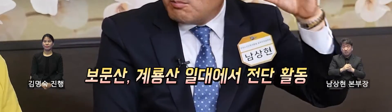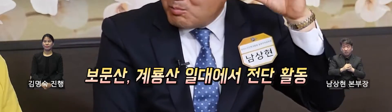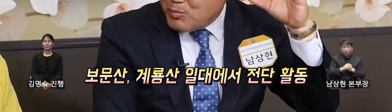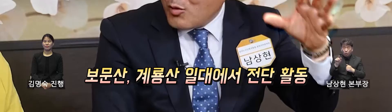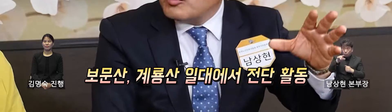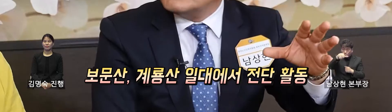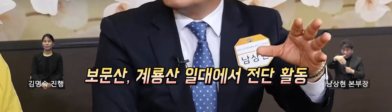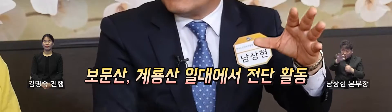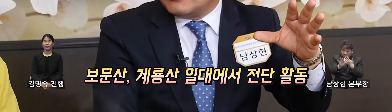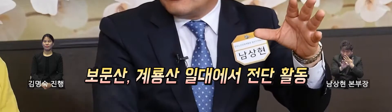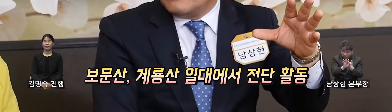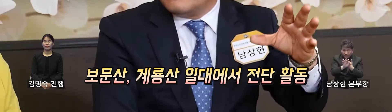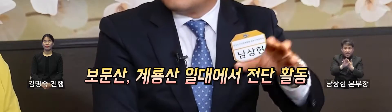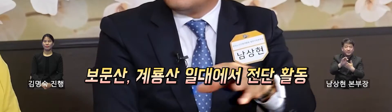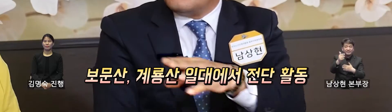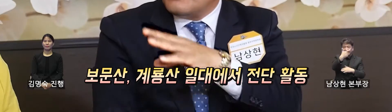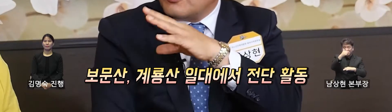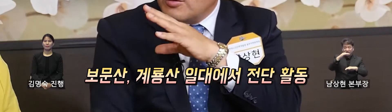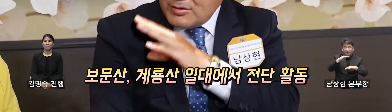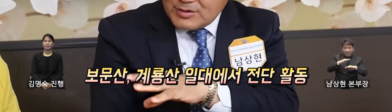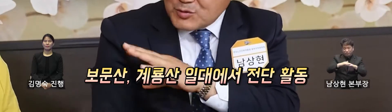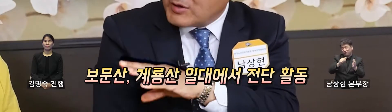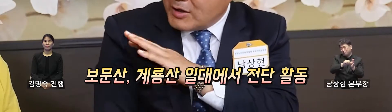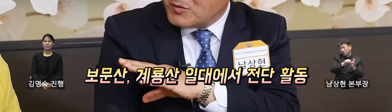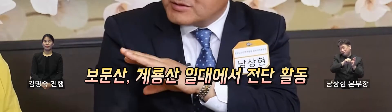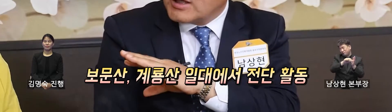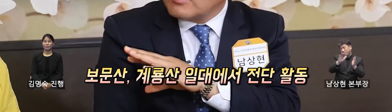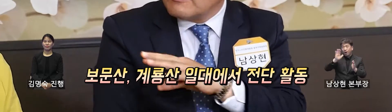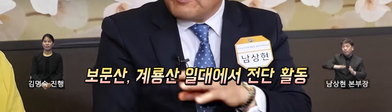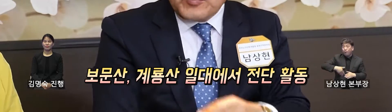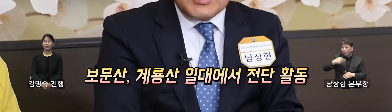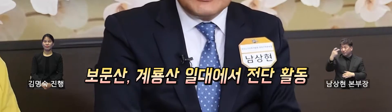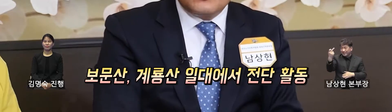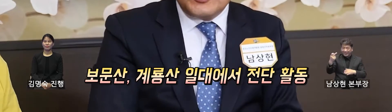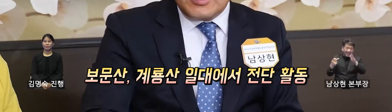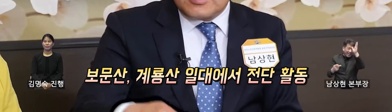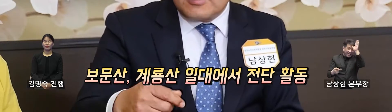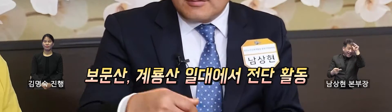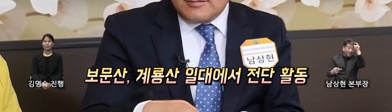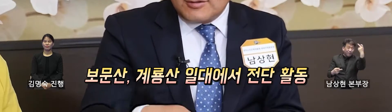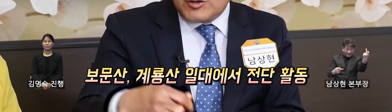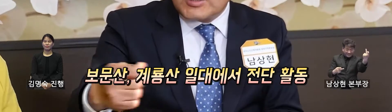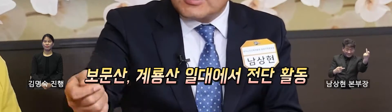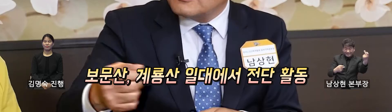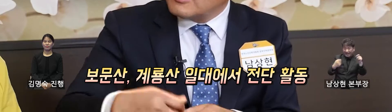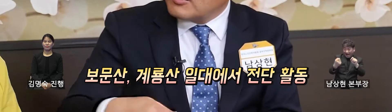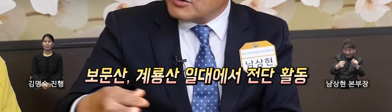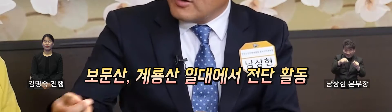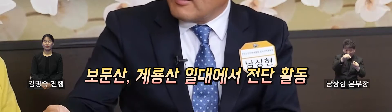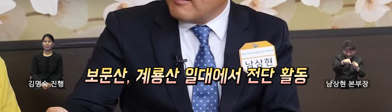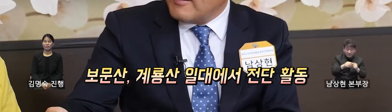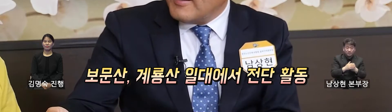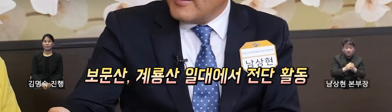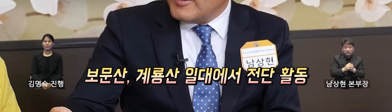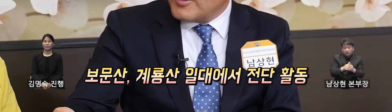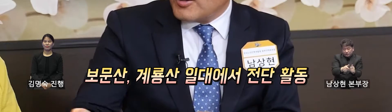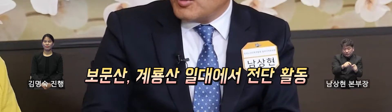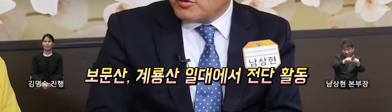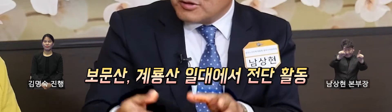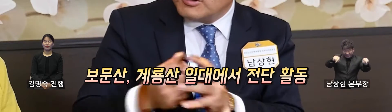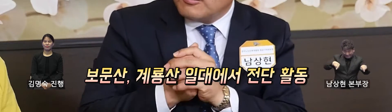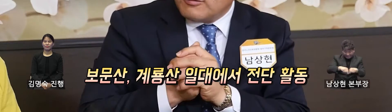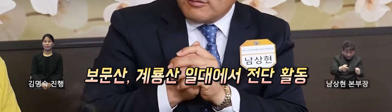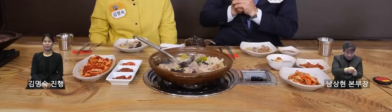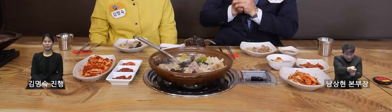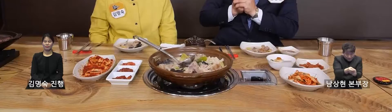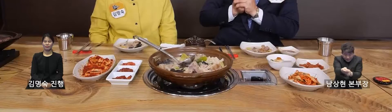명산인 보문산 또 쪽 계룡산 입구에 가서 전단지를 나눠드려요. 그러면